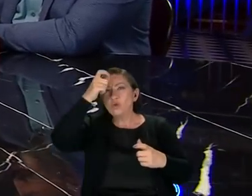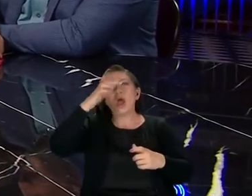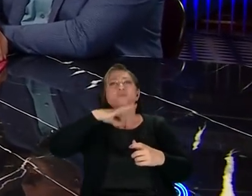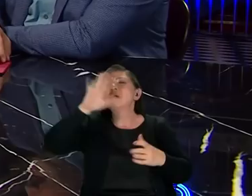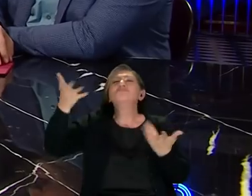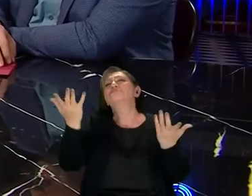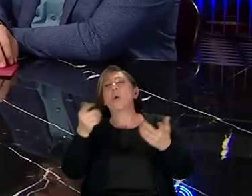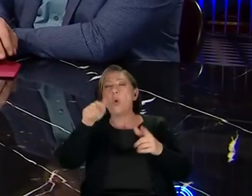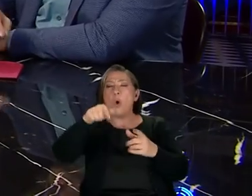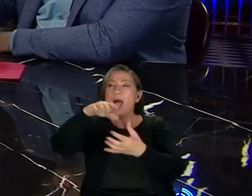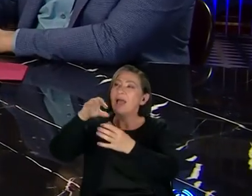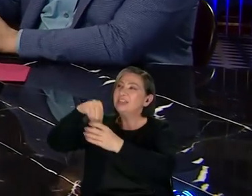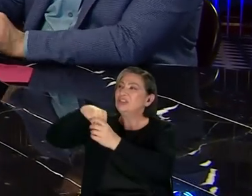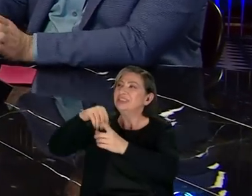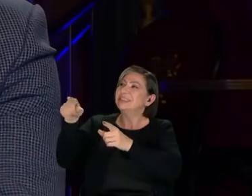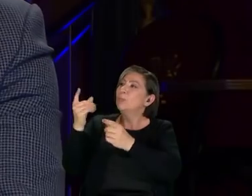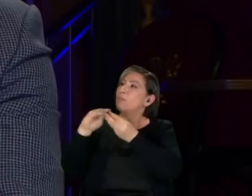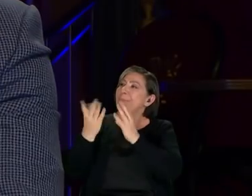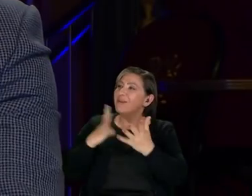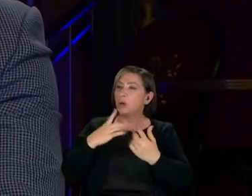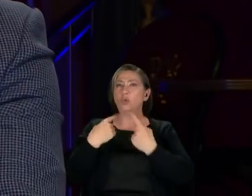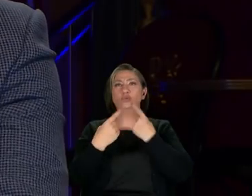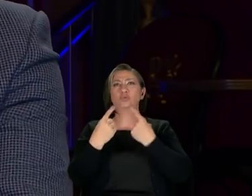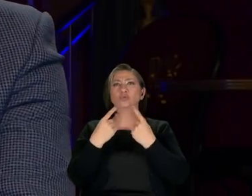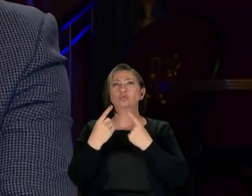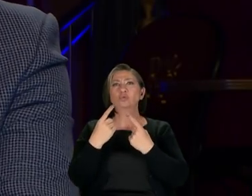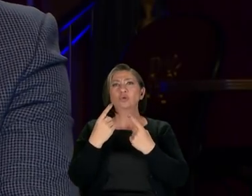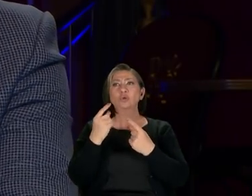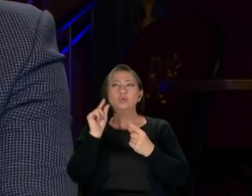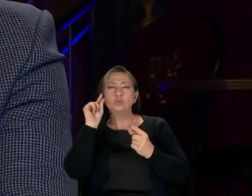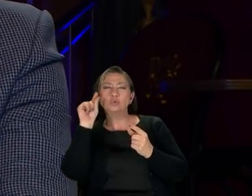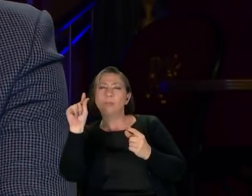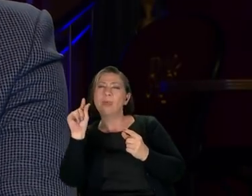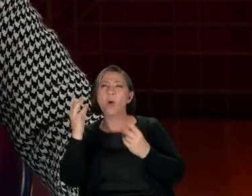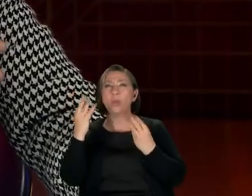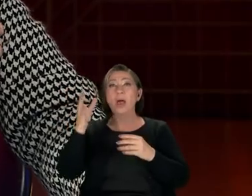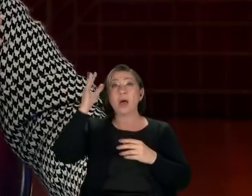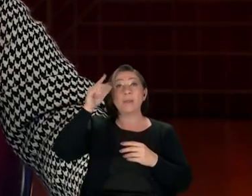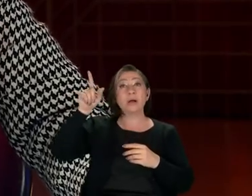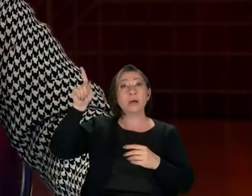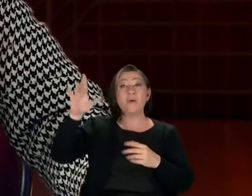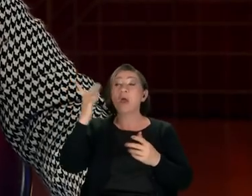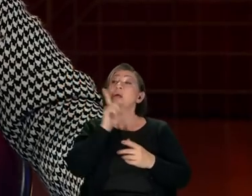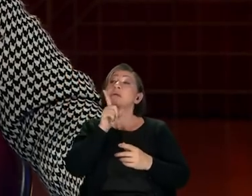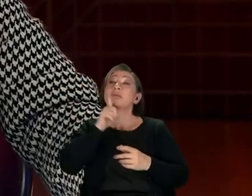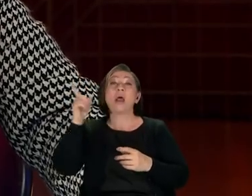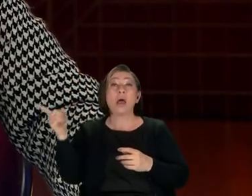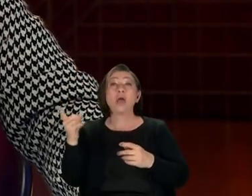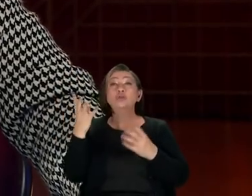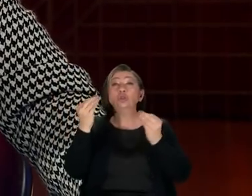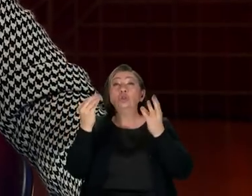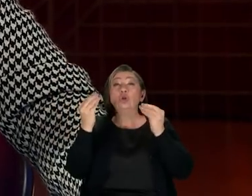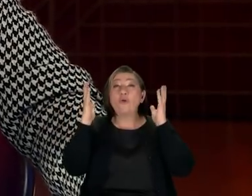Dolayısıyla çok daha şey değildir yani şüphe vericidir ve Amerika Birleşik Devletleri ya da İngiltere'nin